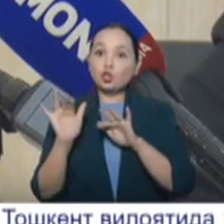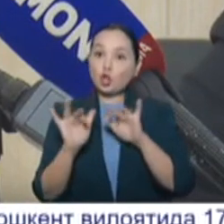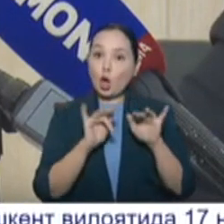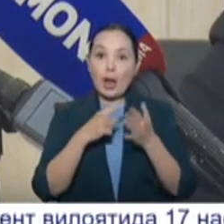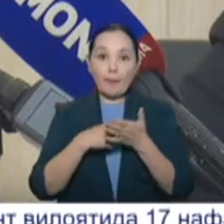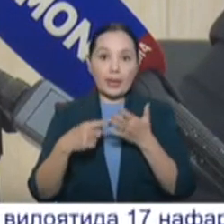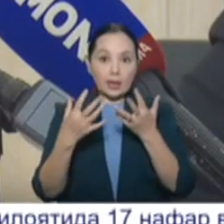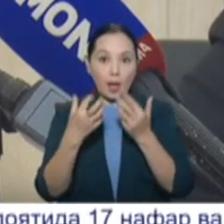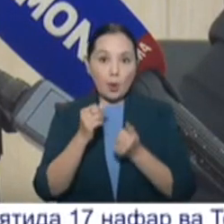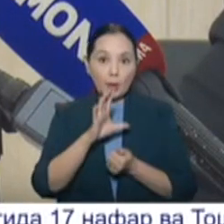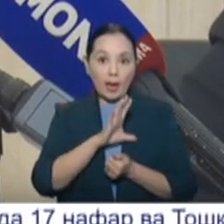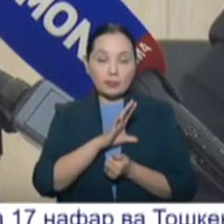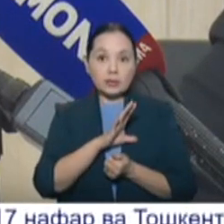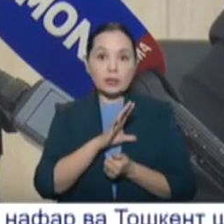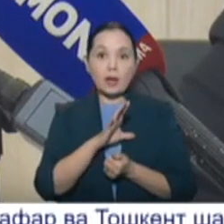belgilab olganmiz va